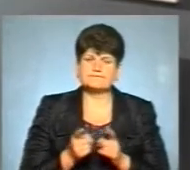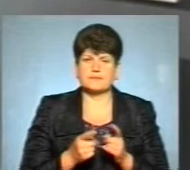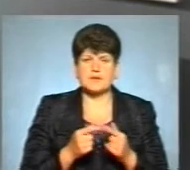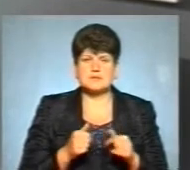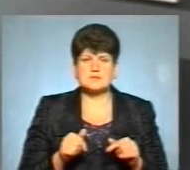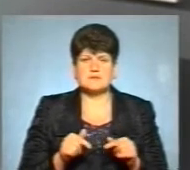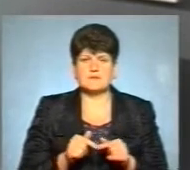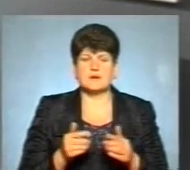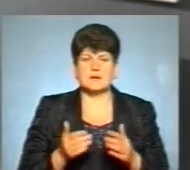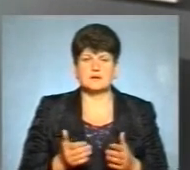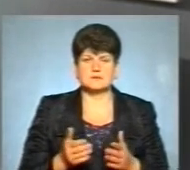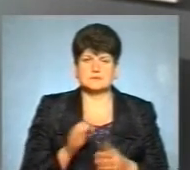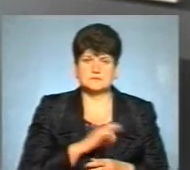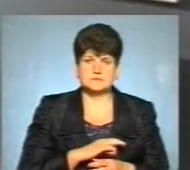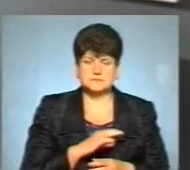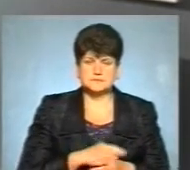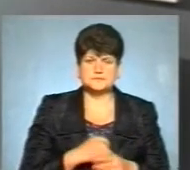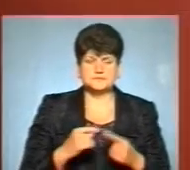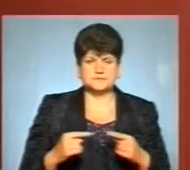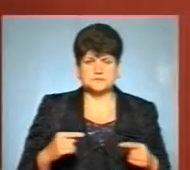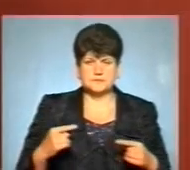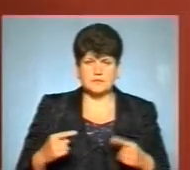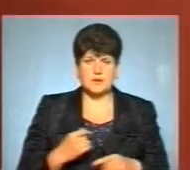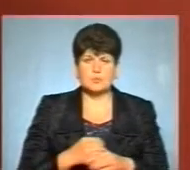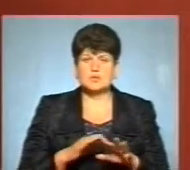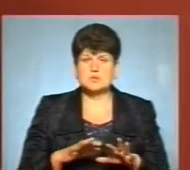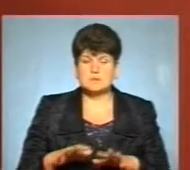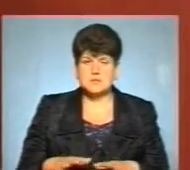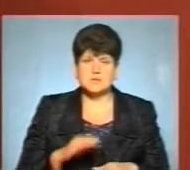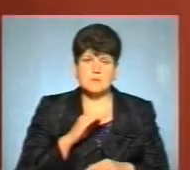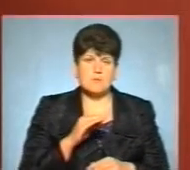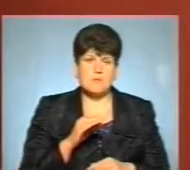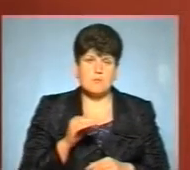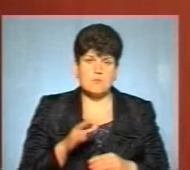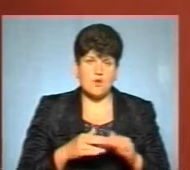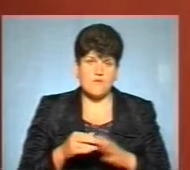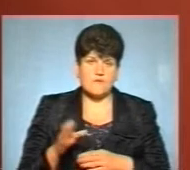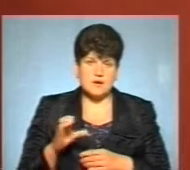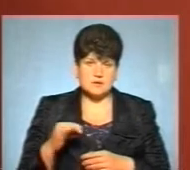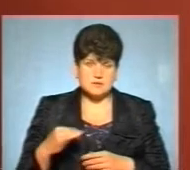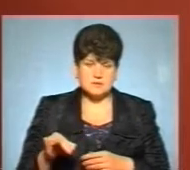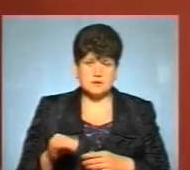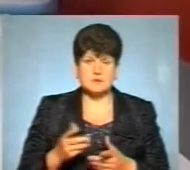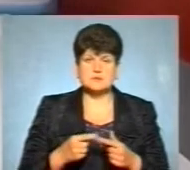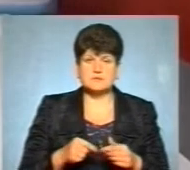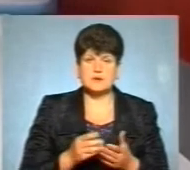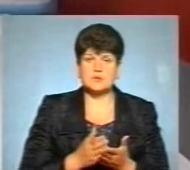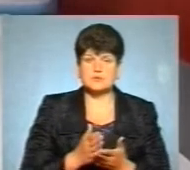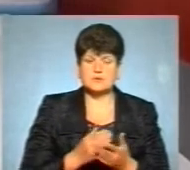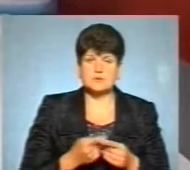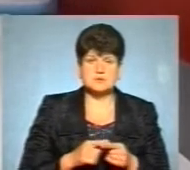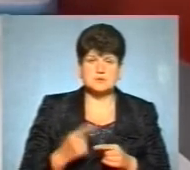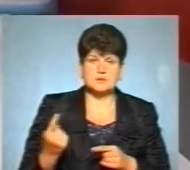сфери застосунку тих чи інших робочих місць і професій. Але все ж таки сфера обслуговування – це одна